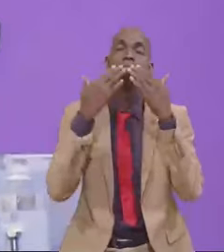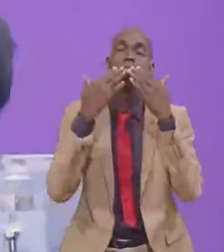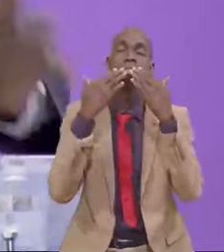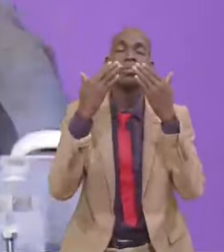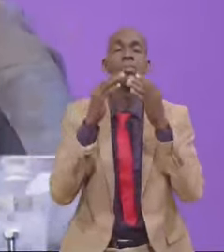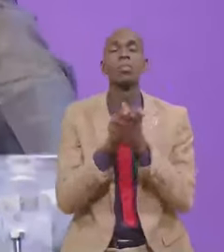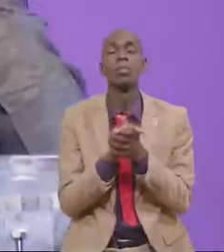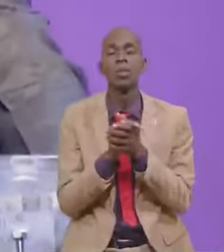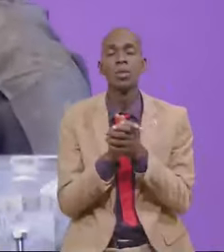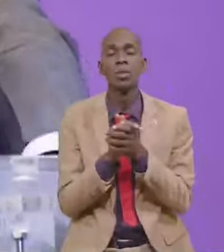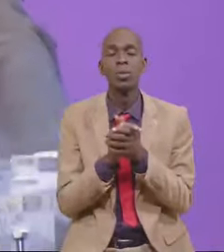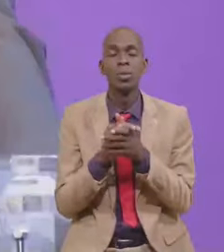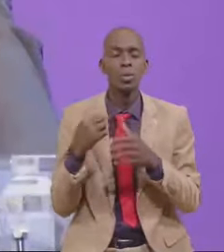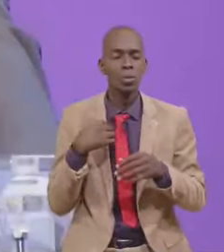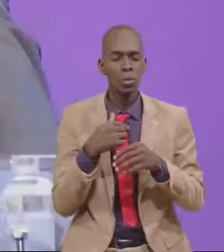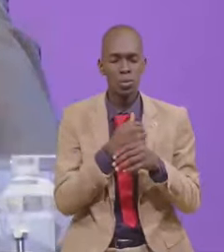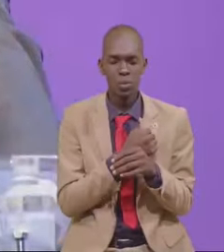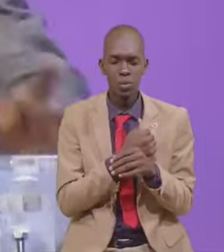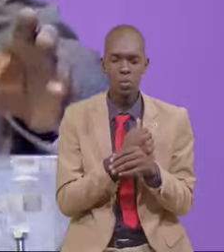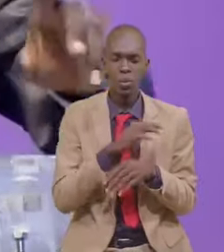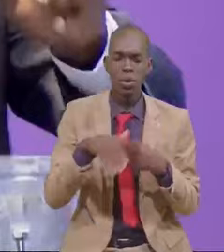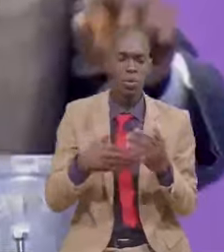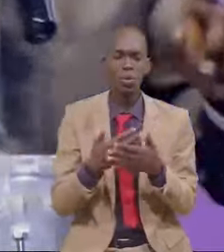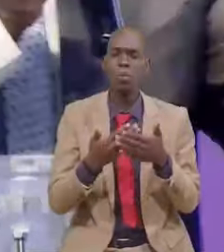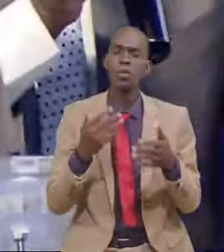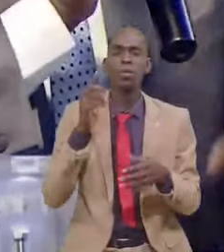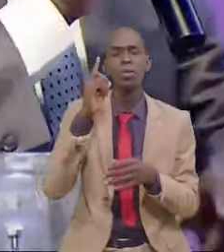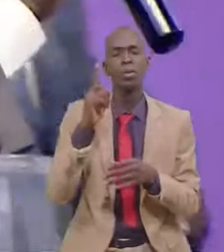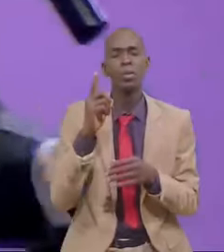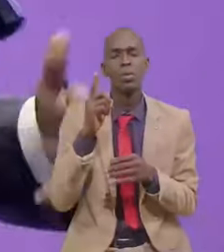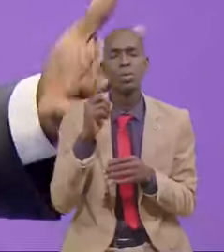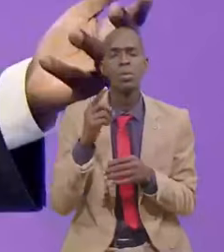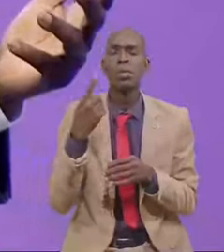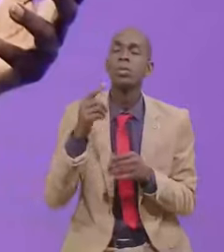Nous sommes tous devant toi. Tu es le grand Dieu du ciel.